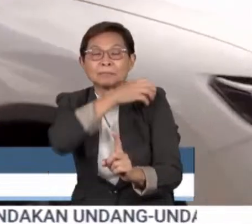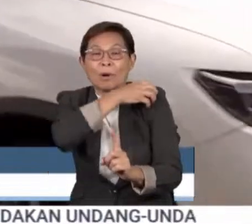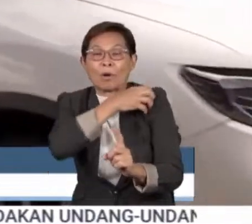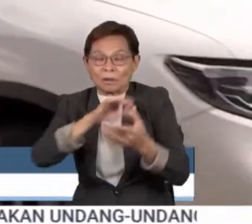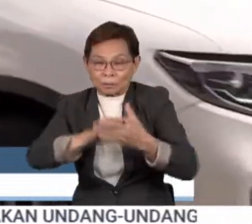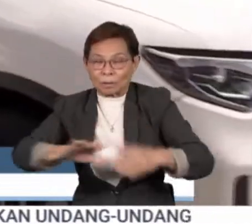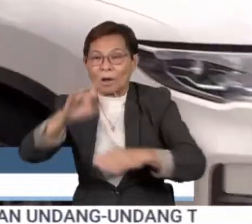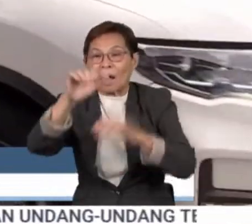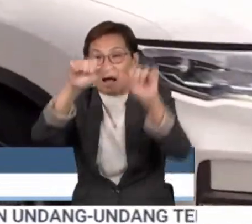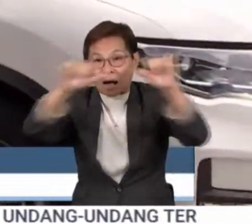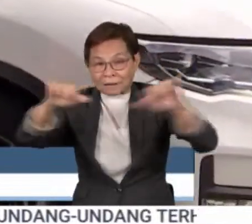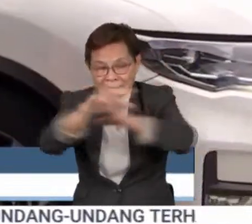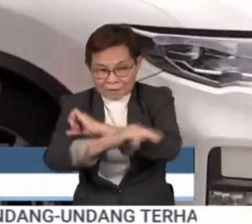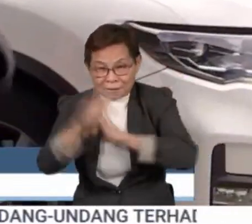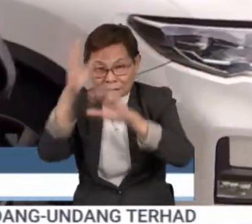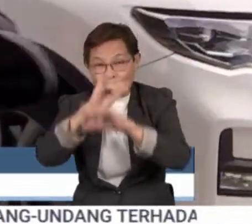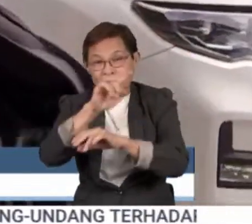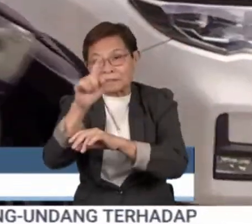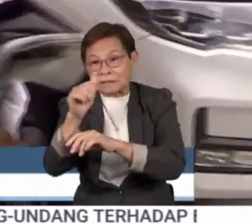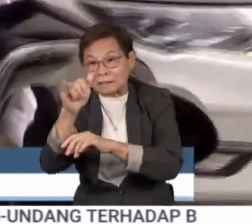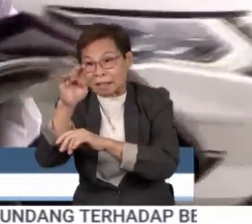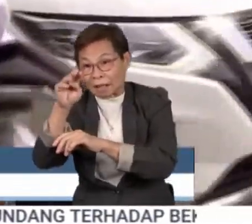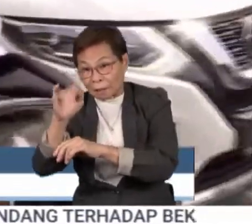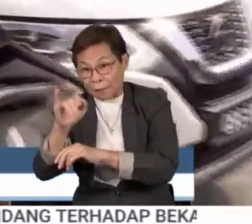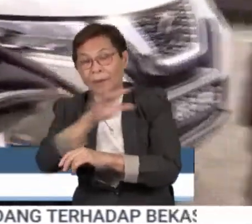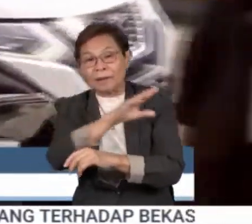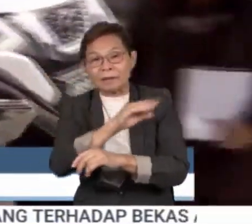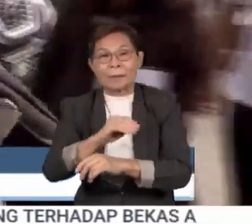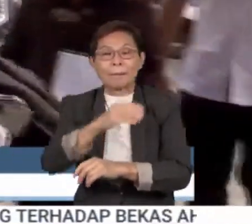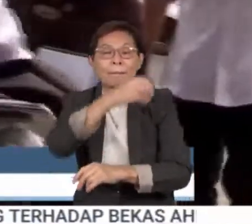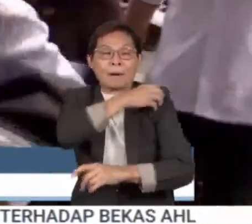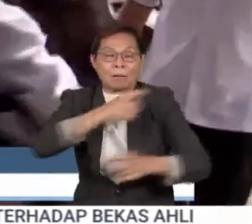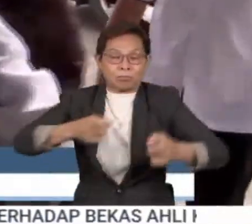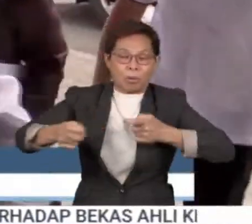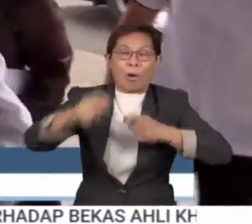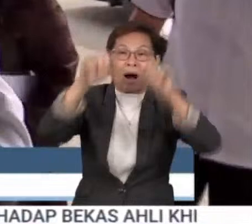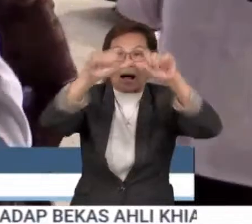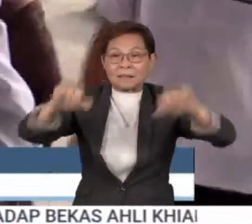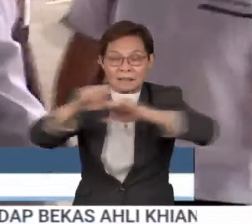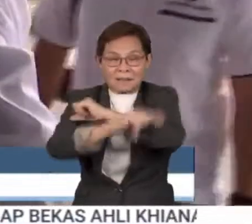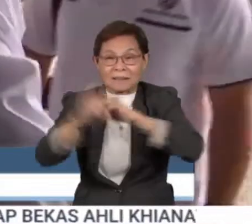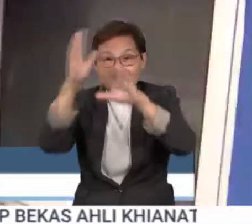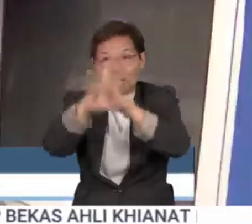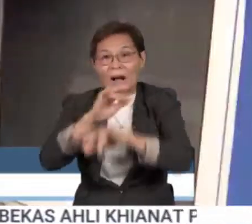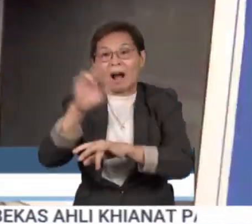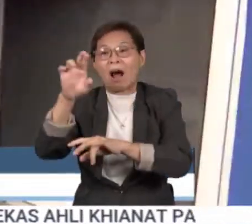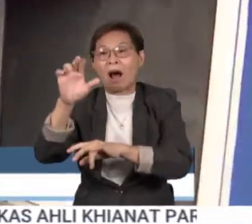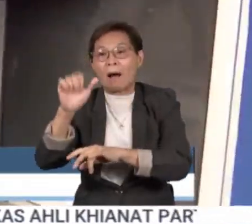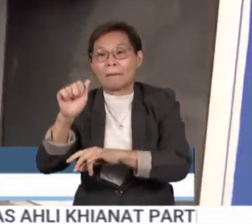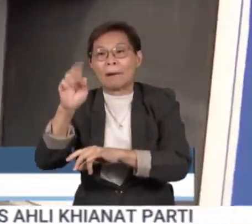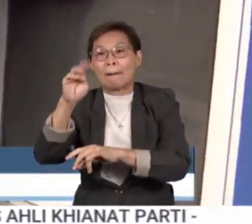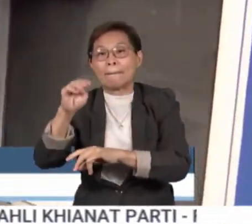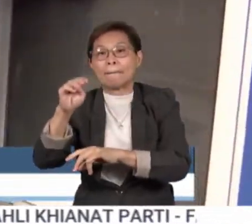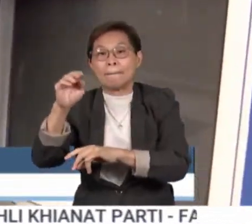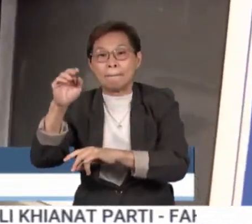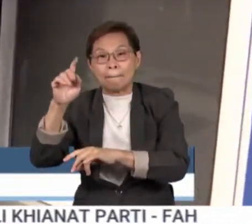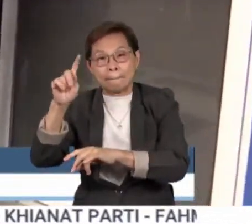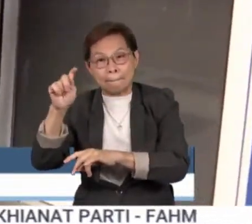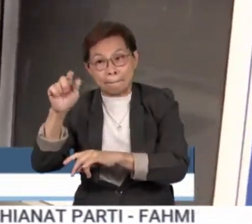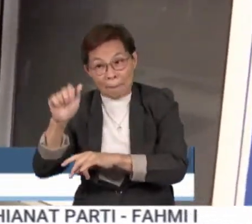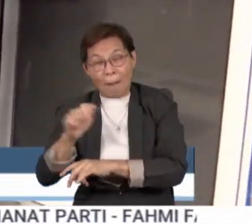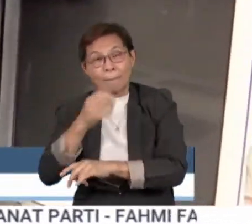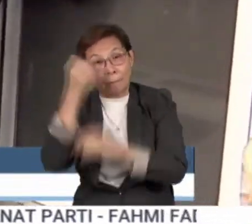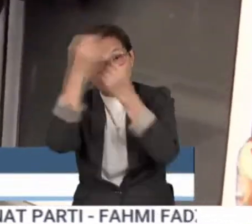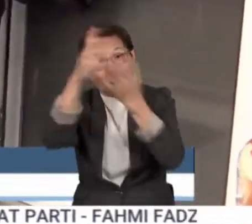Keselamatan Astana Negeri Sarawak, Zaim Kamaruzaman dan Pegawai Tadbir Astana Negeri Sarawak, Ratmawati Sabil. Beliau memberitahu